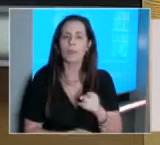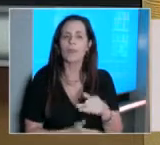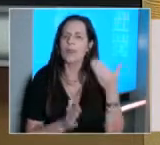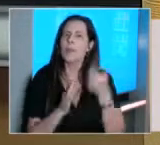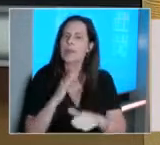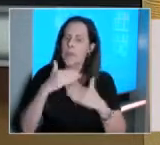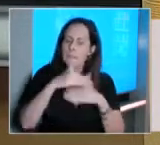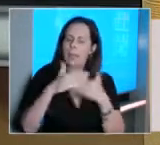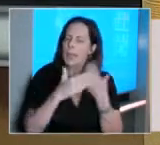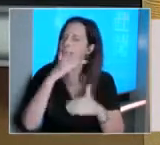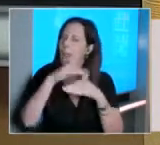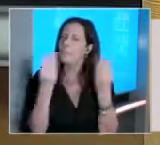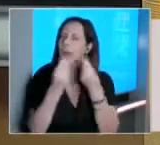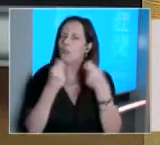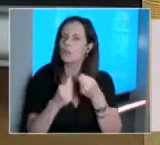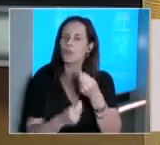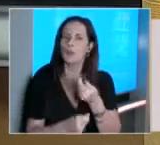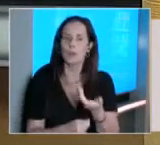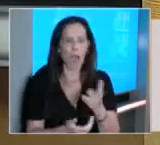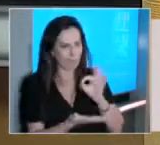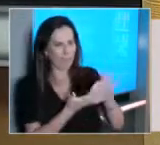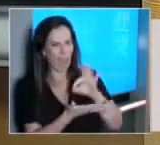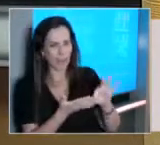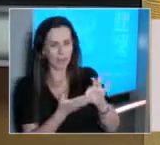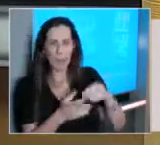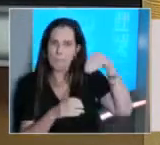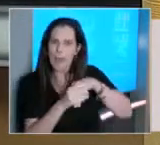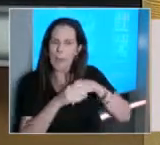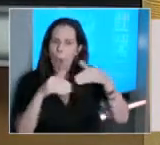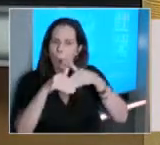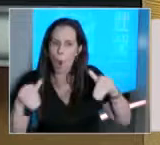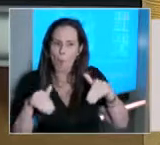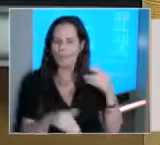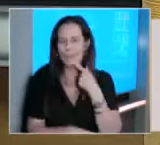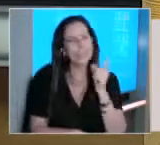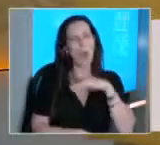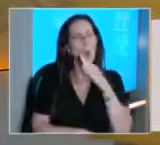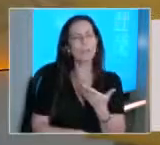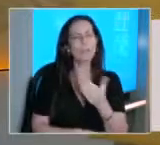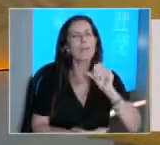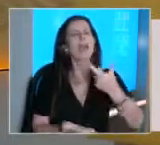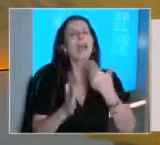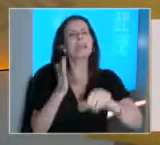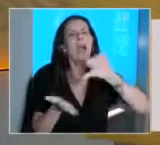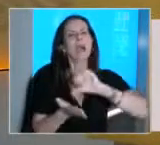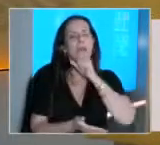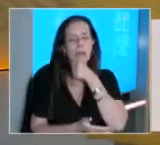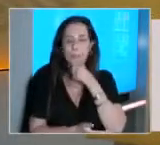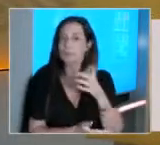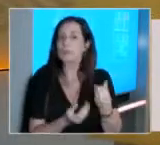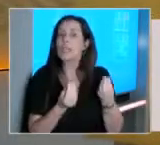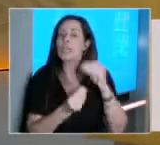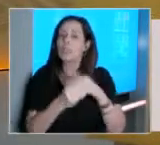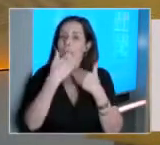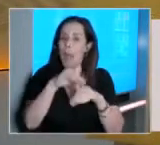וחסר בית, חסר משהו על העיר העתיקה. אז נעמי אומרת לה, אבל כתבתי, שבליבה חומה. אז רבקה אומרת לה, זה לא מספיק. אז נעמי חזרה והוסיפה